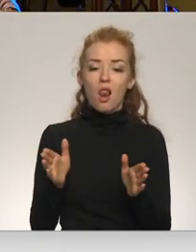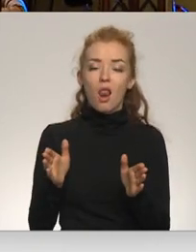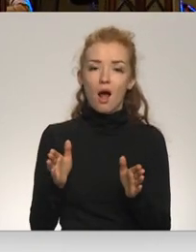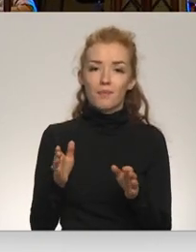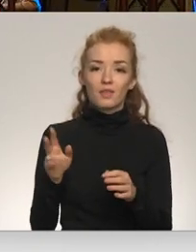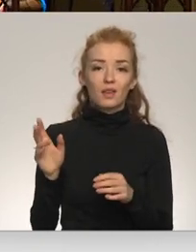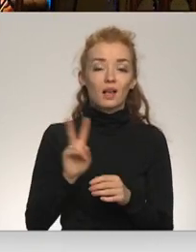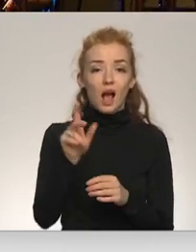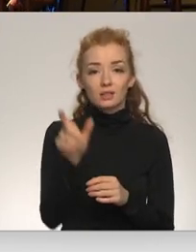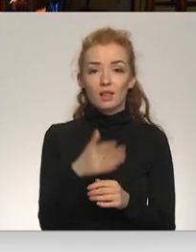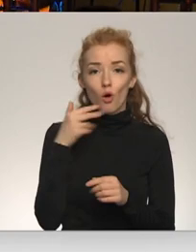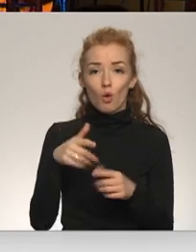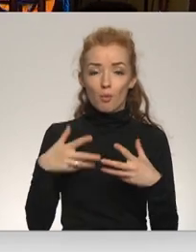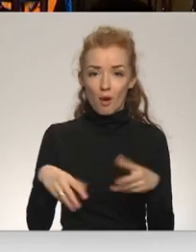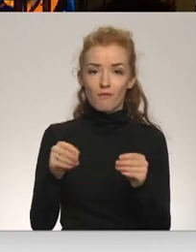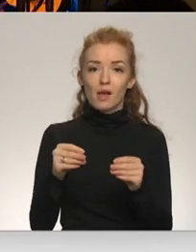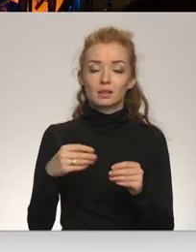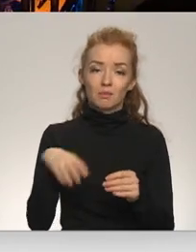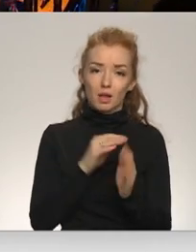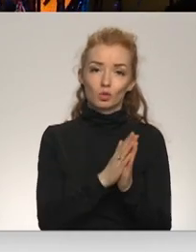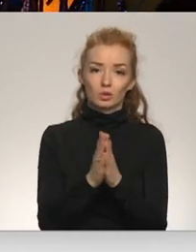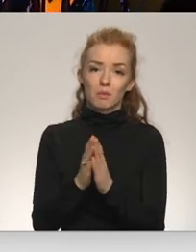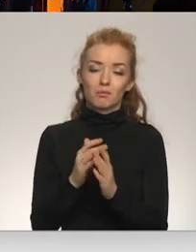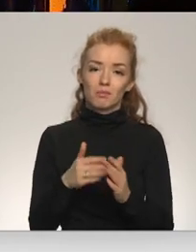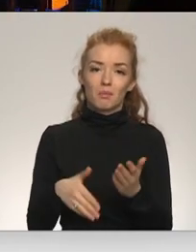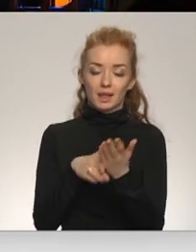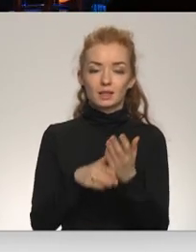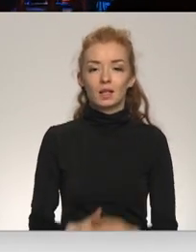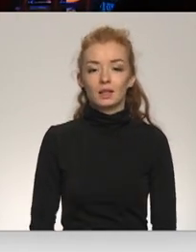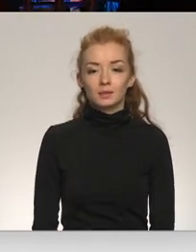katrs, kurš vēl nav to izdarījis, mēs aicinām pievienoties.